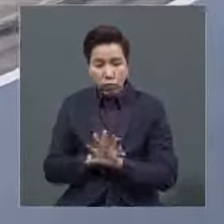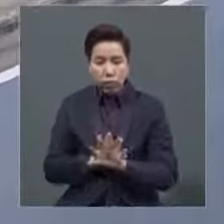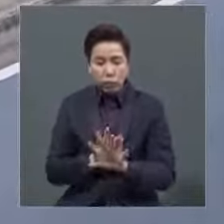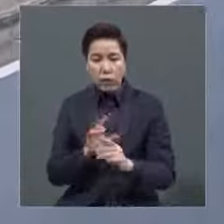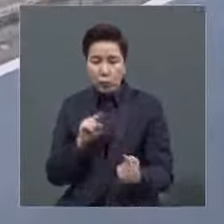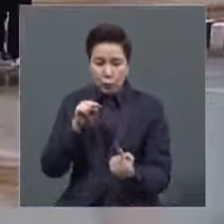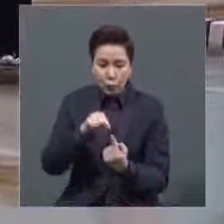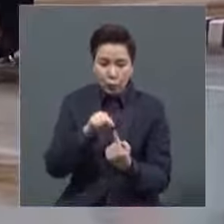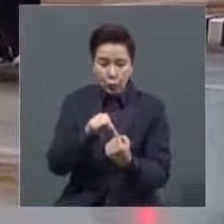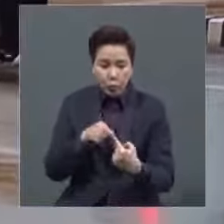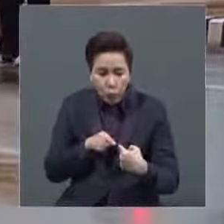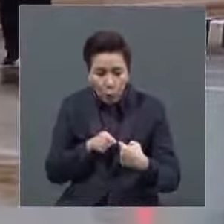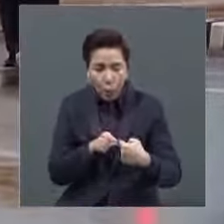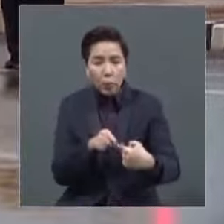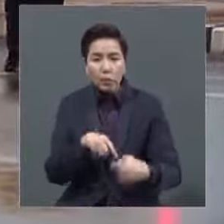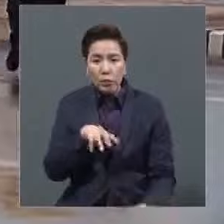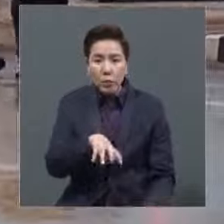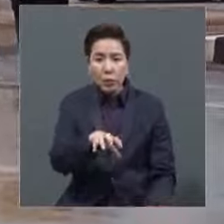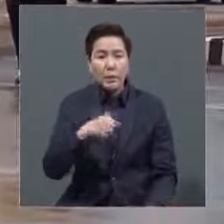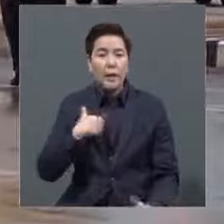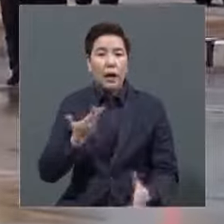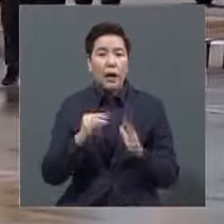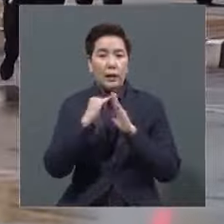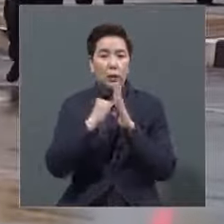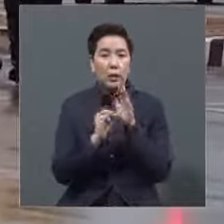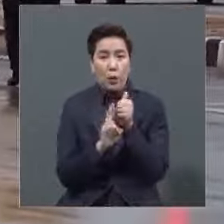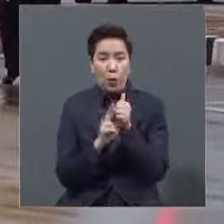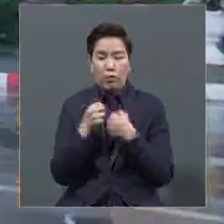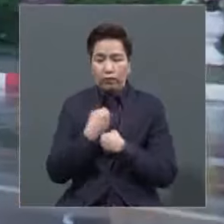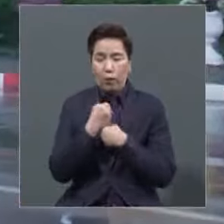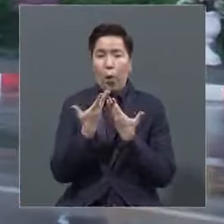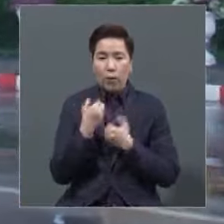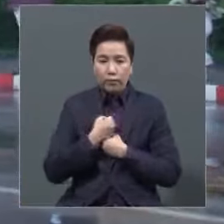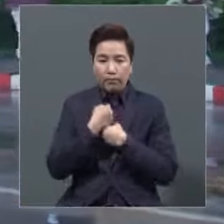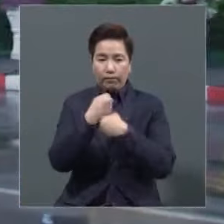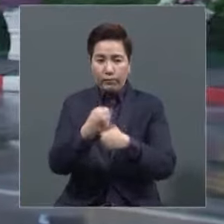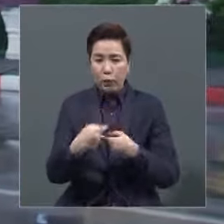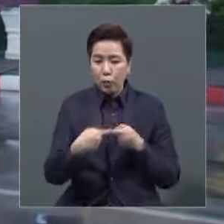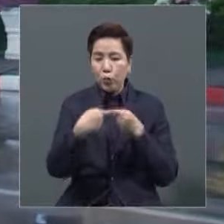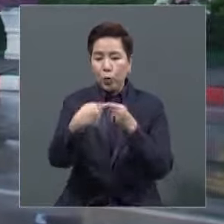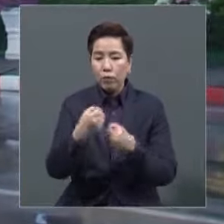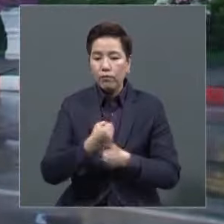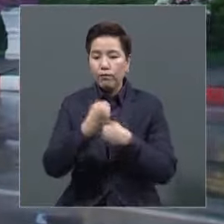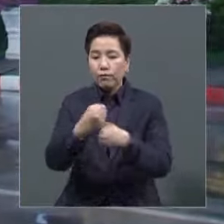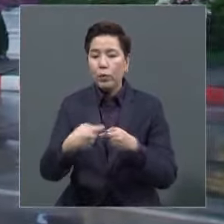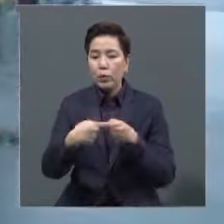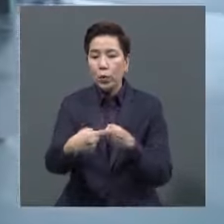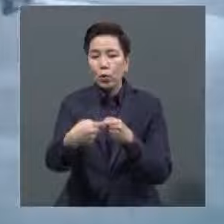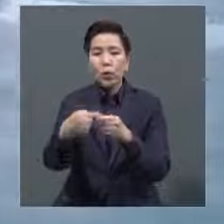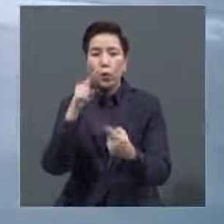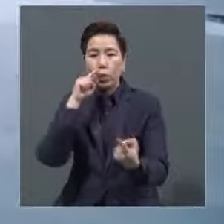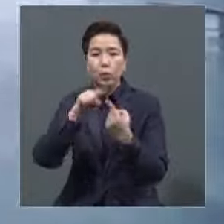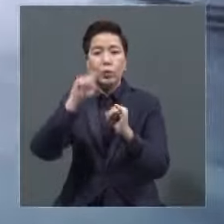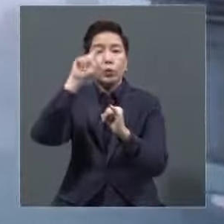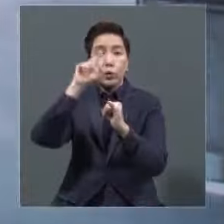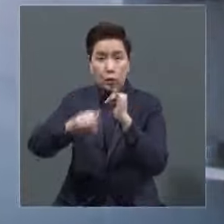ยังจุดต่อๆไปนะฮะแต่ละจุดก็จะมีรองผู้ว่าราชการจังหวัดเนี่ยรอรับมอบแล้วก็ส่งต่อไปจนถึงจุดสุดท้ายของจังหวั